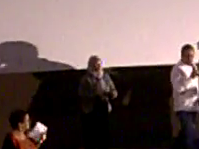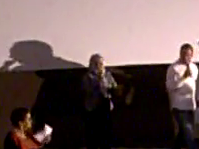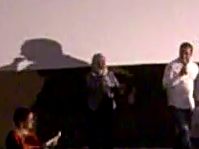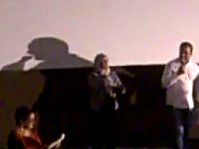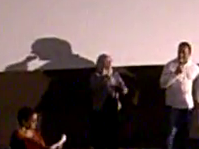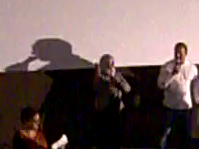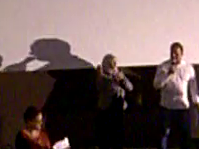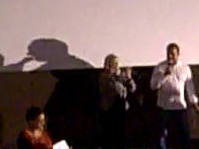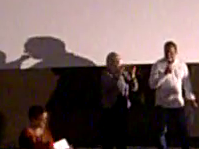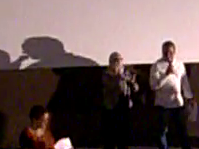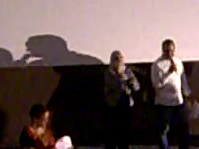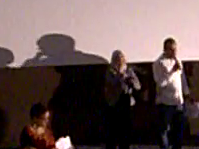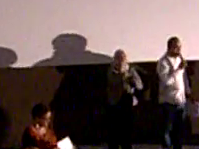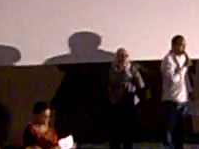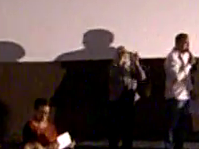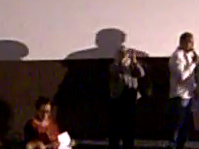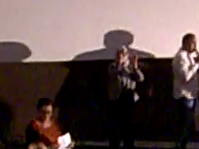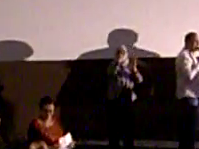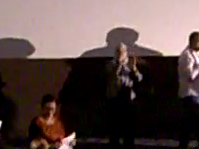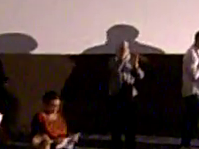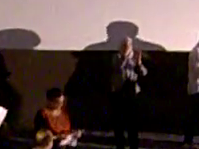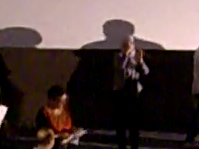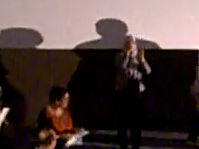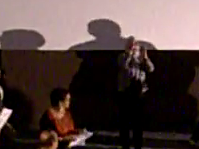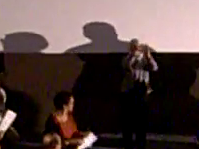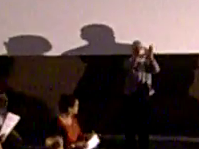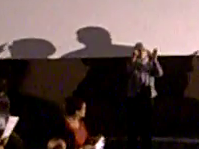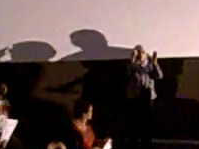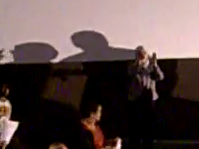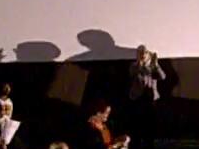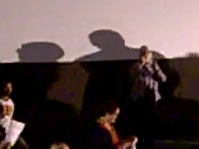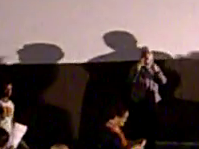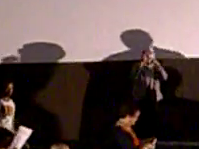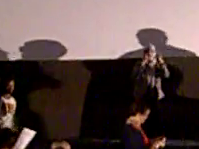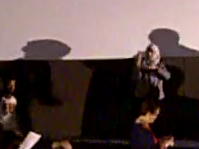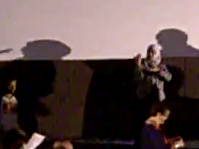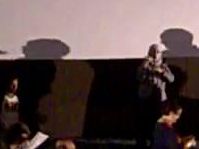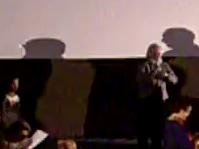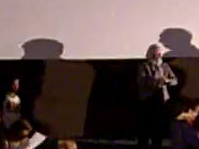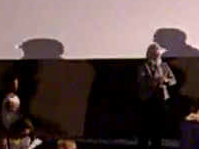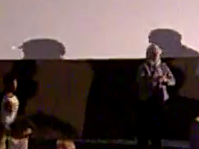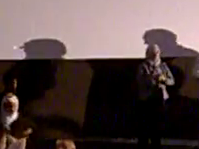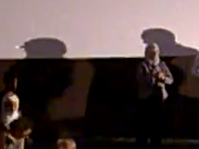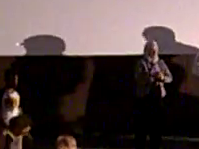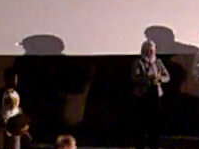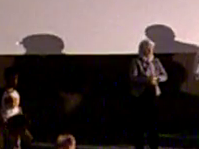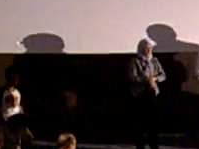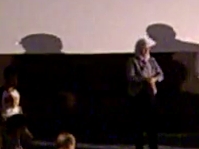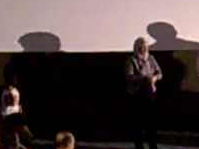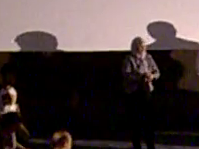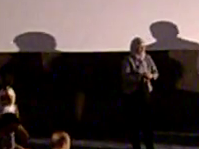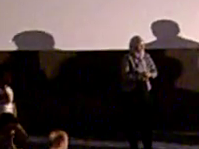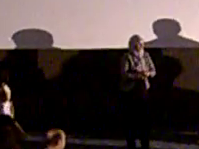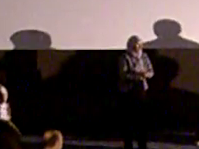بحذانا توا وباش تقرا الفصل الأول من الباك هذايا اللي حكينا عليه. زينب فرحات غادي بروميير